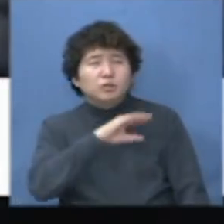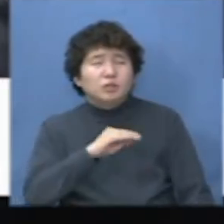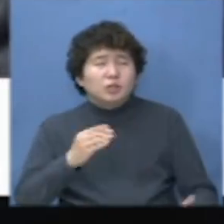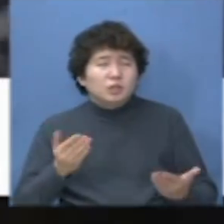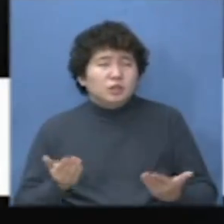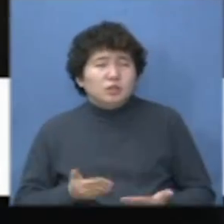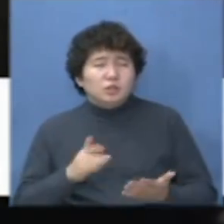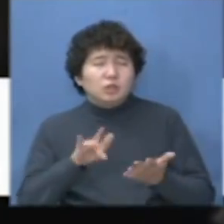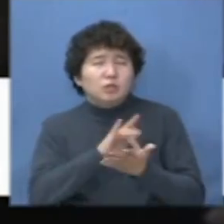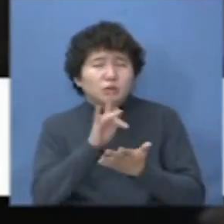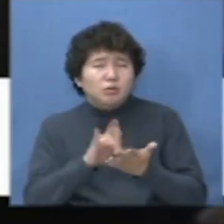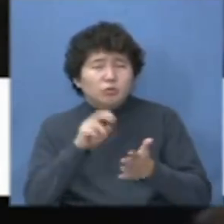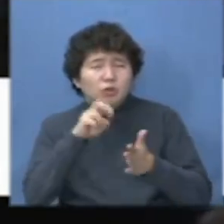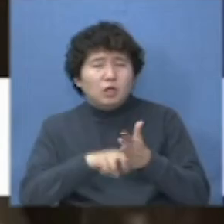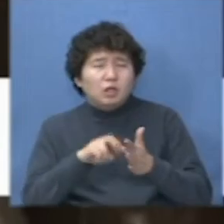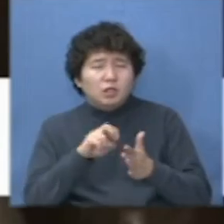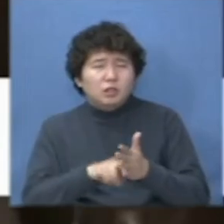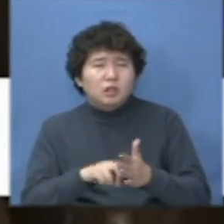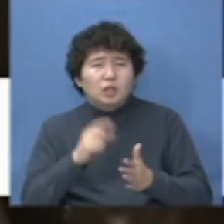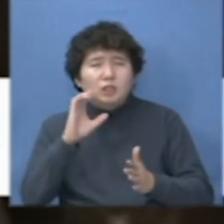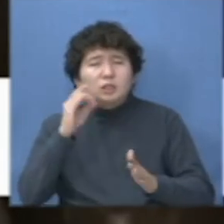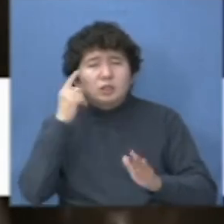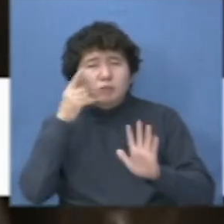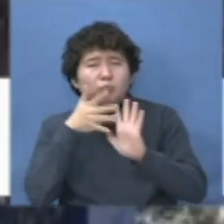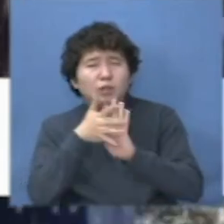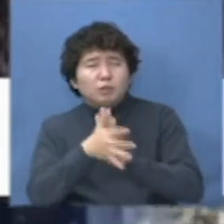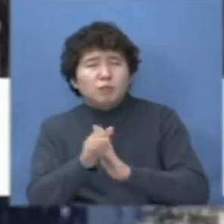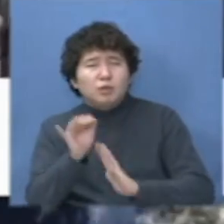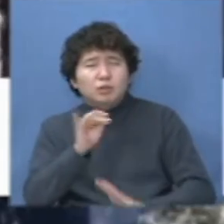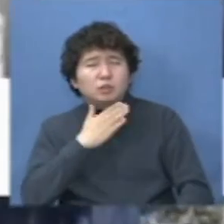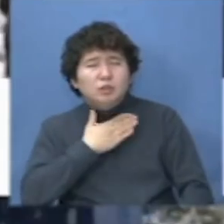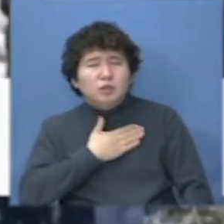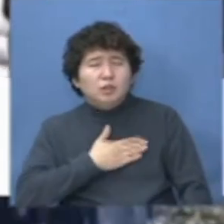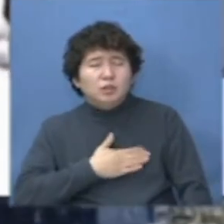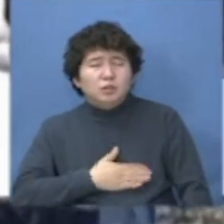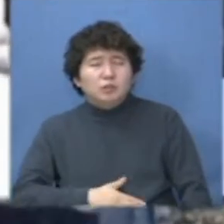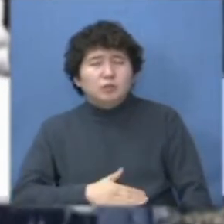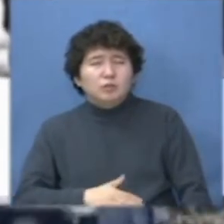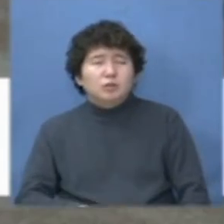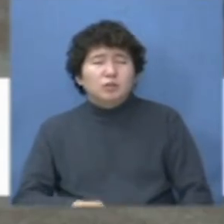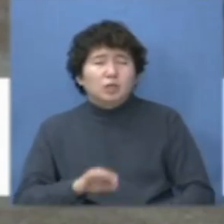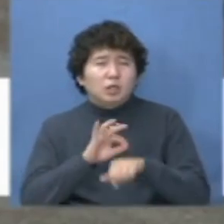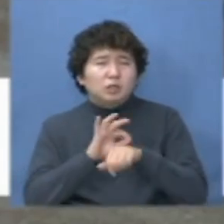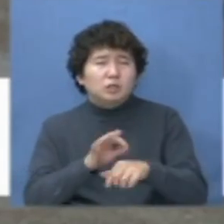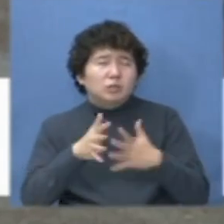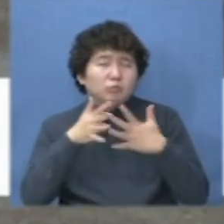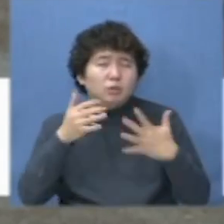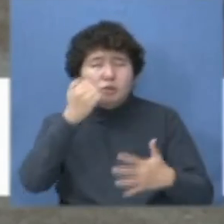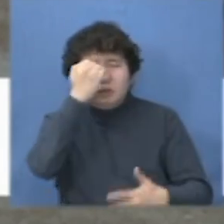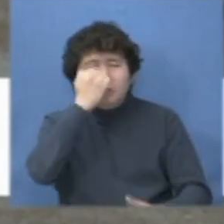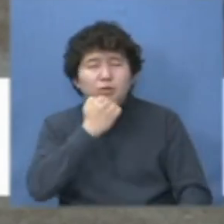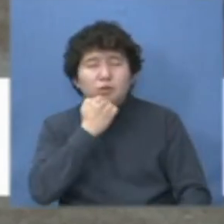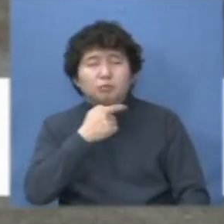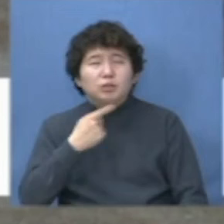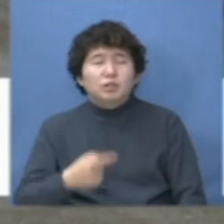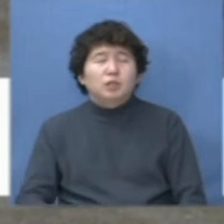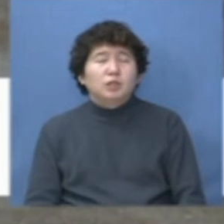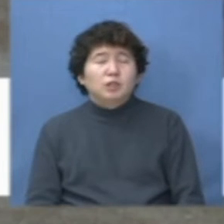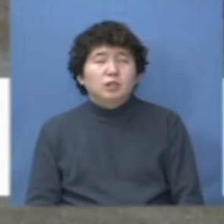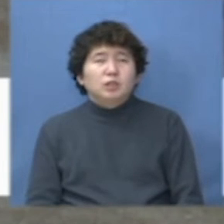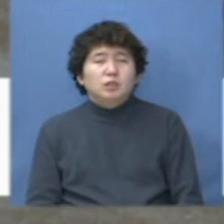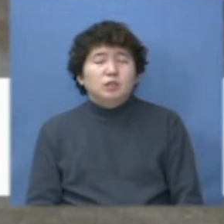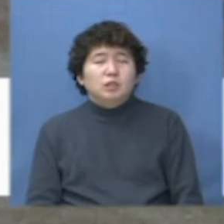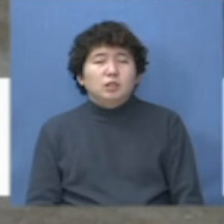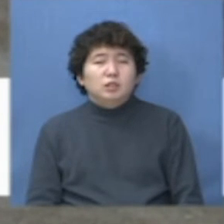айтамын. Бұдан бөлек жоғары қысымды қазандық іске қосылды. Нөмір 4-ші қазандықты жөндеу және ақауларын анықтау бойынша Редер жылу